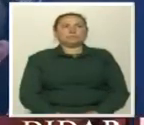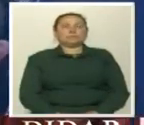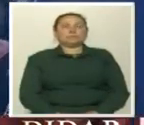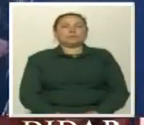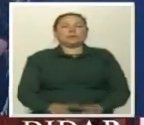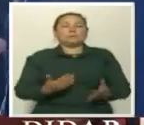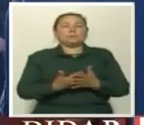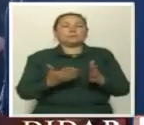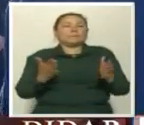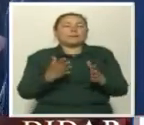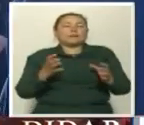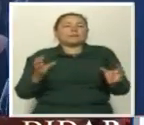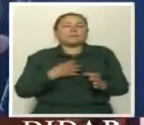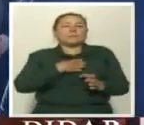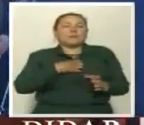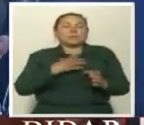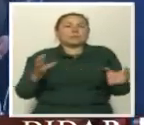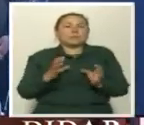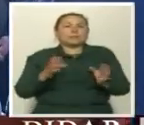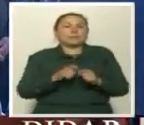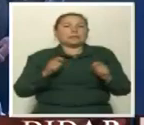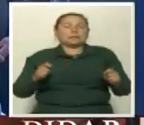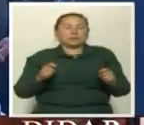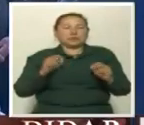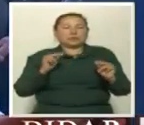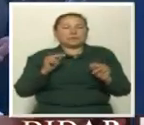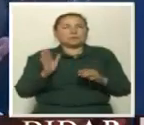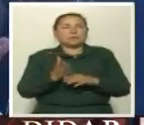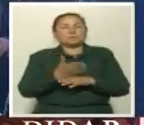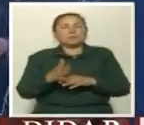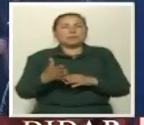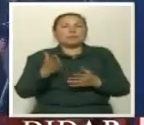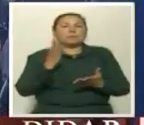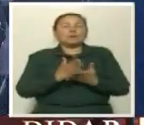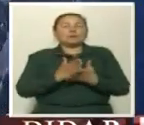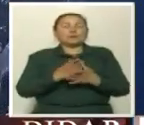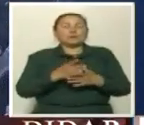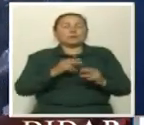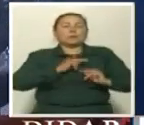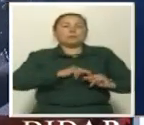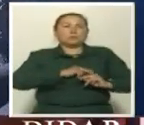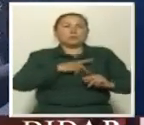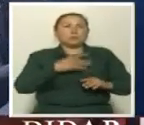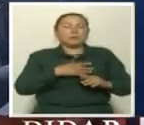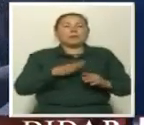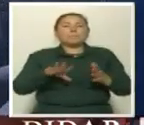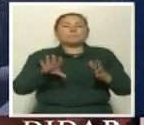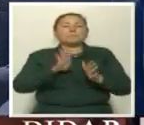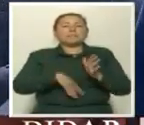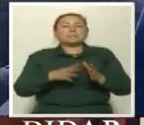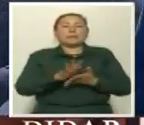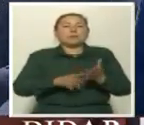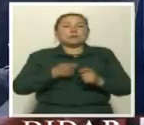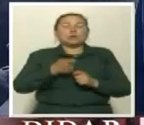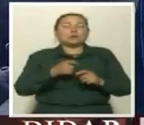Не менее важно сохранение принципа честности и открытости при распределении имеющихся вакансий среди жителей области. Безапелляционные требования